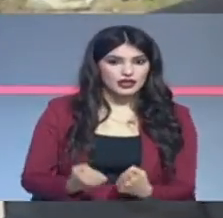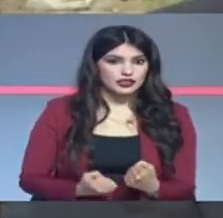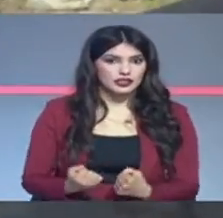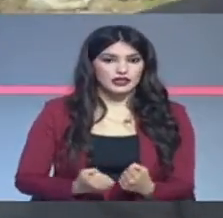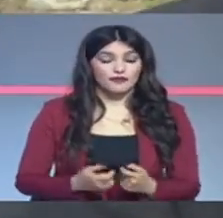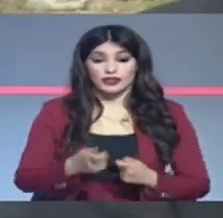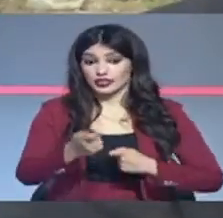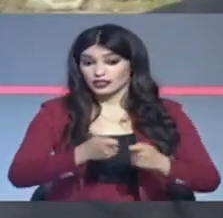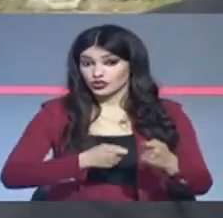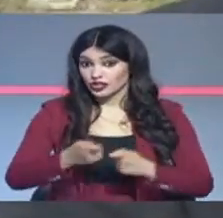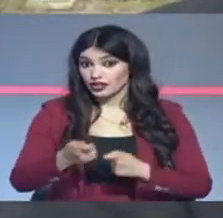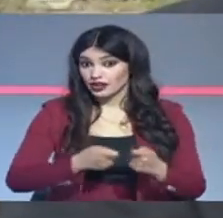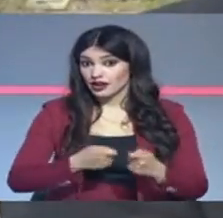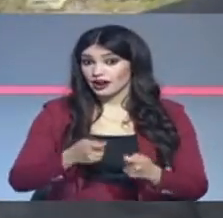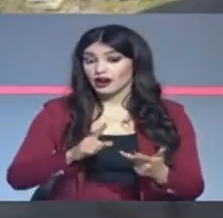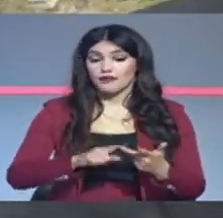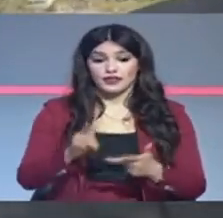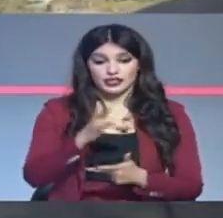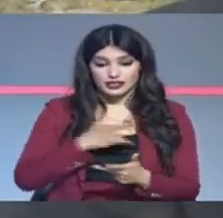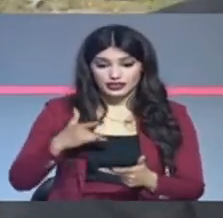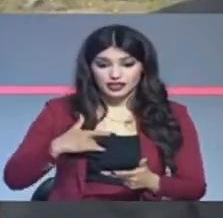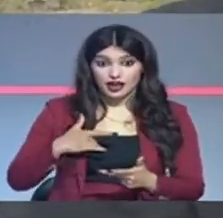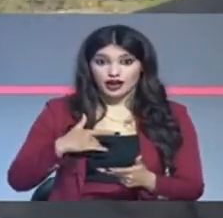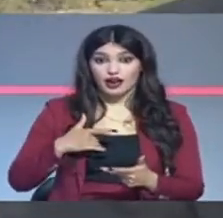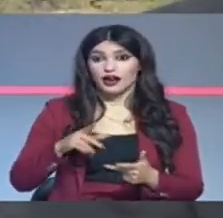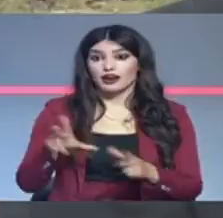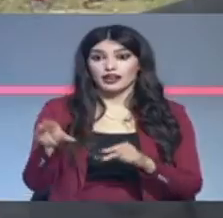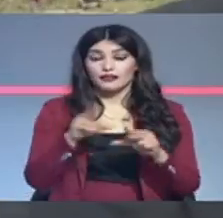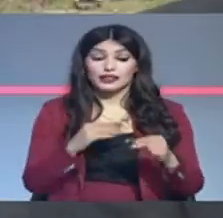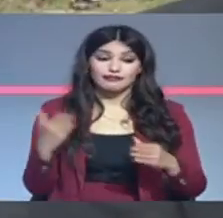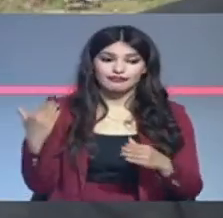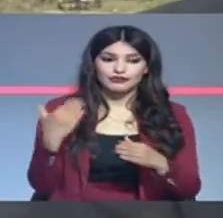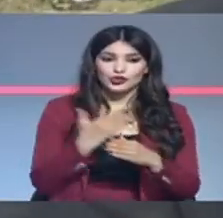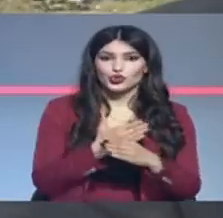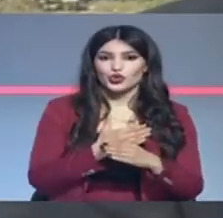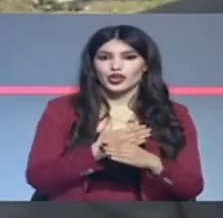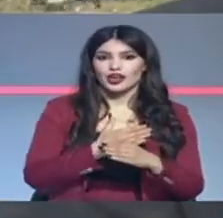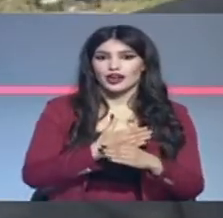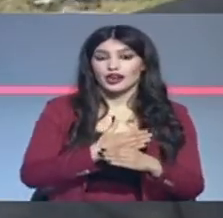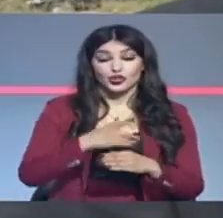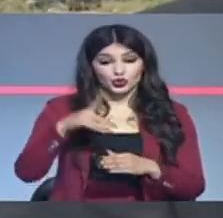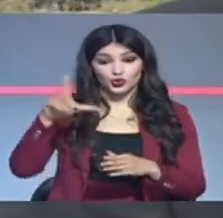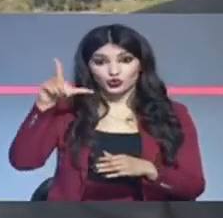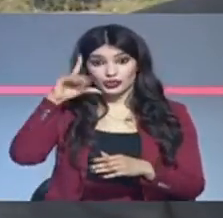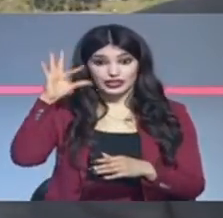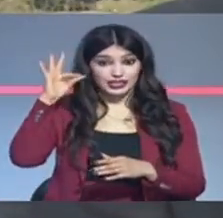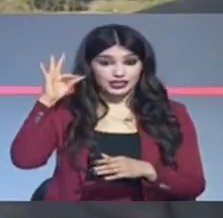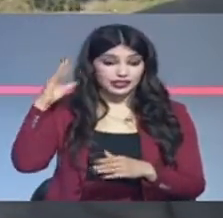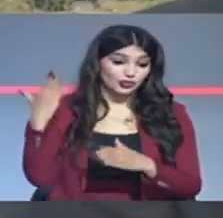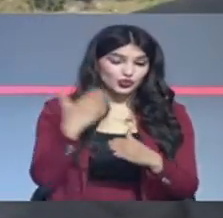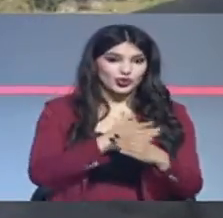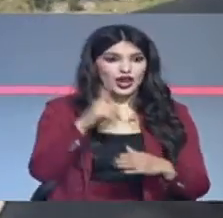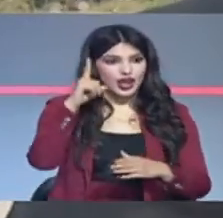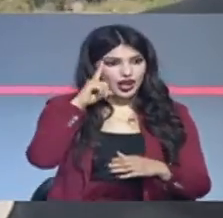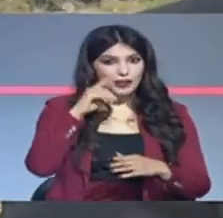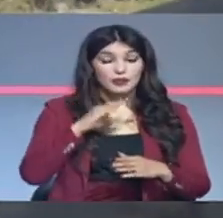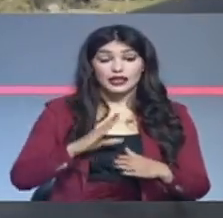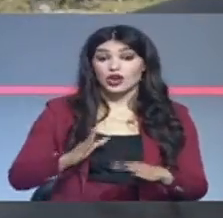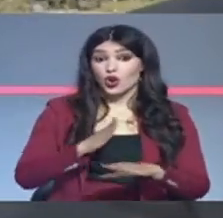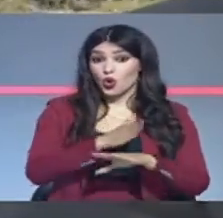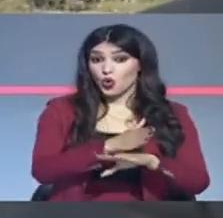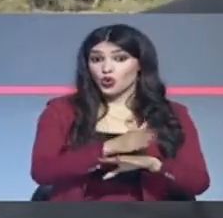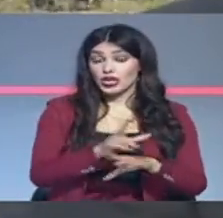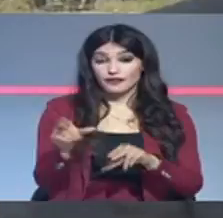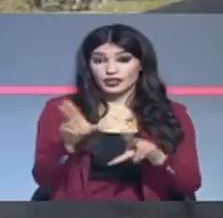التجاري في المجال في مجال الصحه هذا كيف كيف اه ما توقفت اليوم لابد من الذهاب